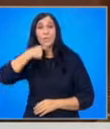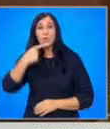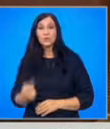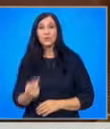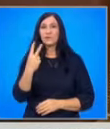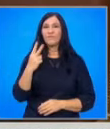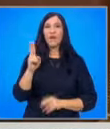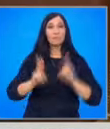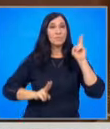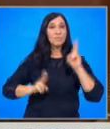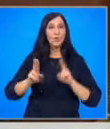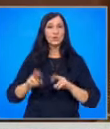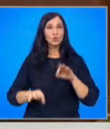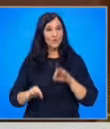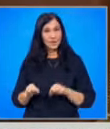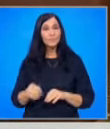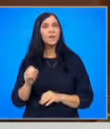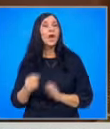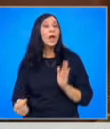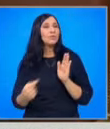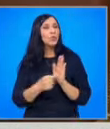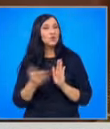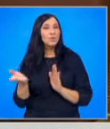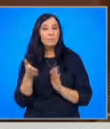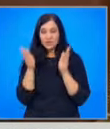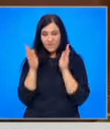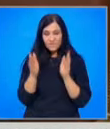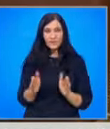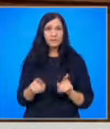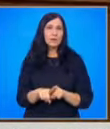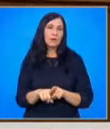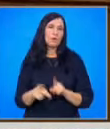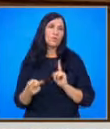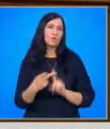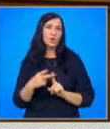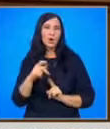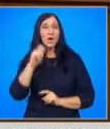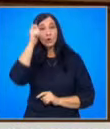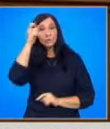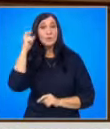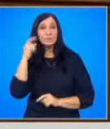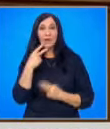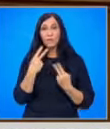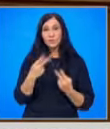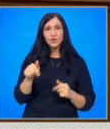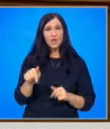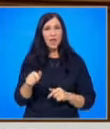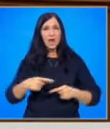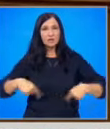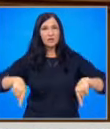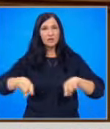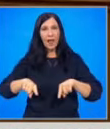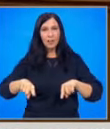две гласувания и точката беше фиксирана като 2. Господин председател, вижда се, че в тази